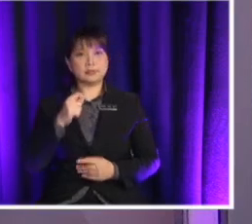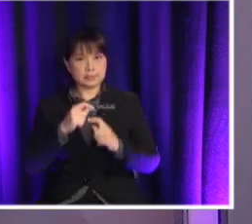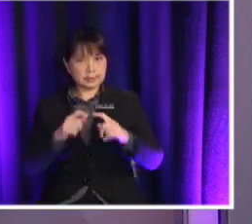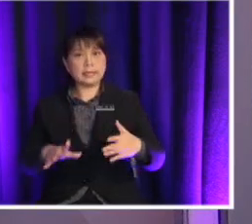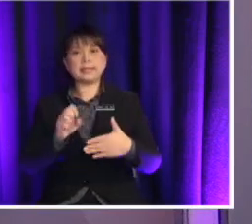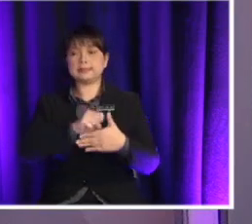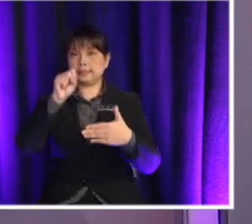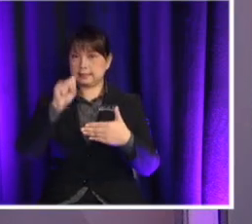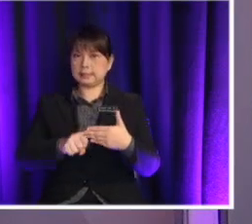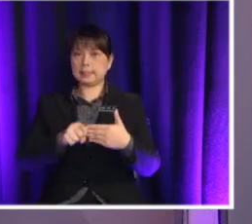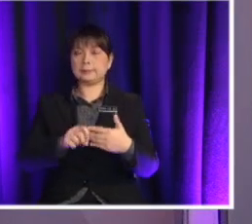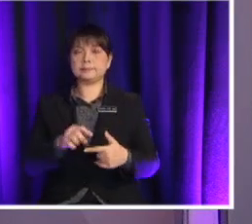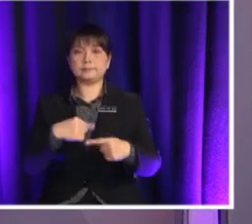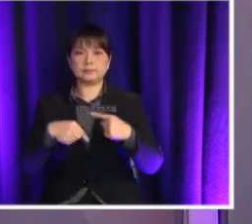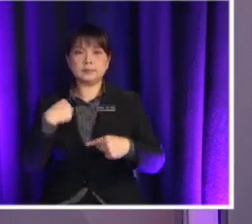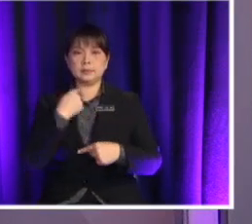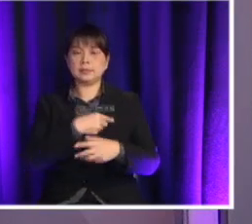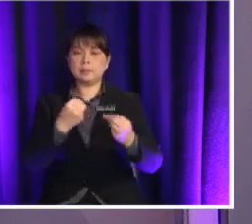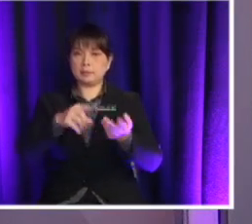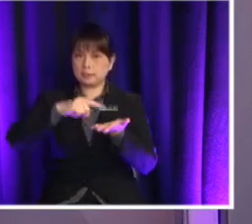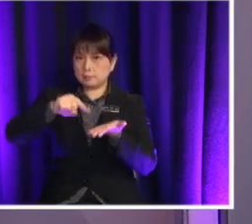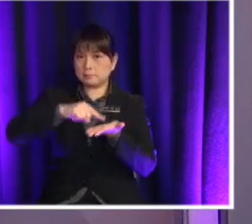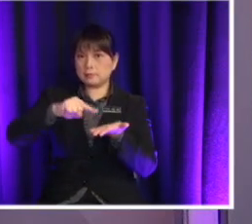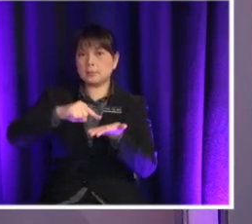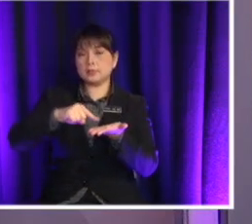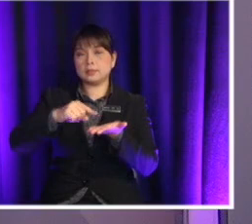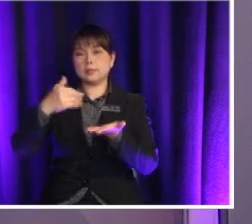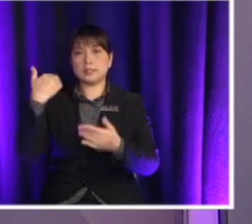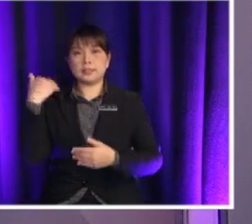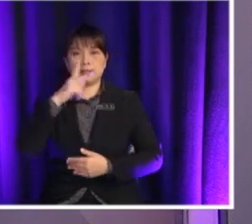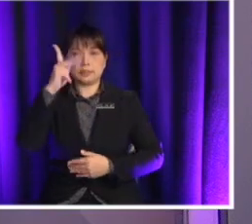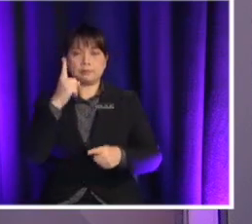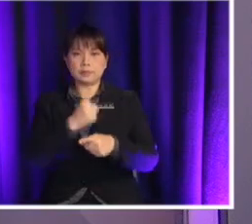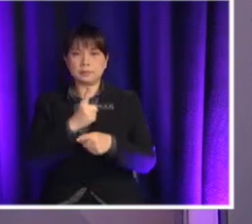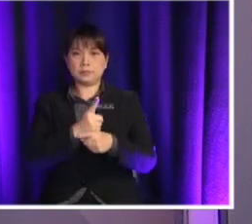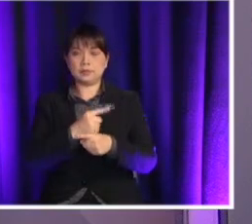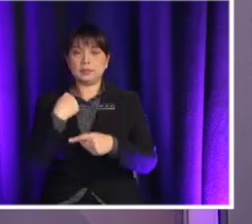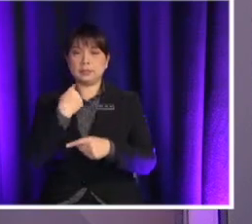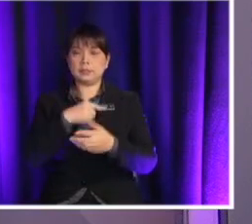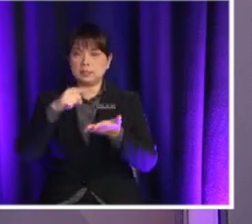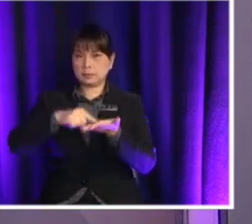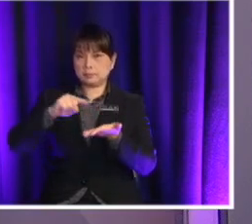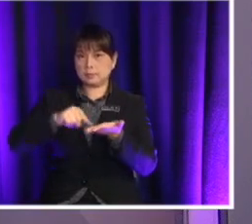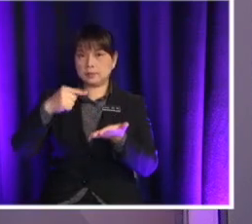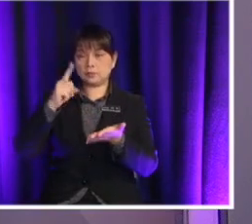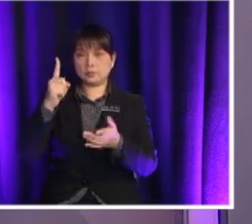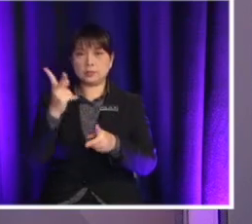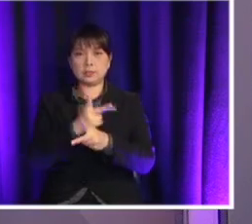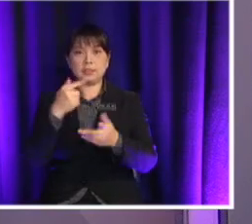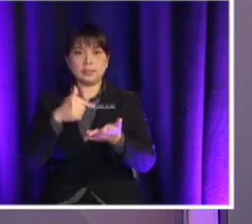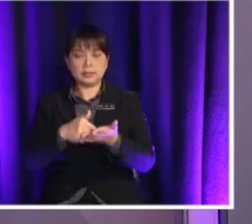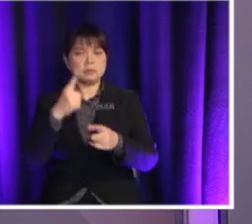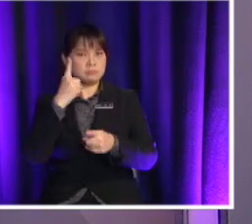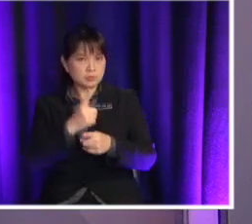So di sini bila kita nak semak sama ada sambungan kita betul, kita semak lagi sekali. Betul tak sambungan